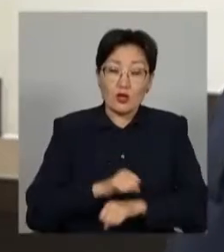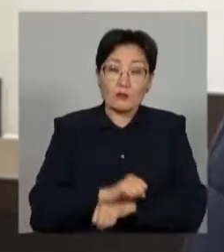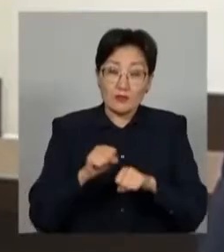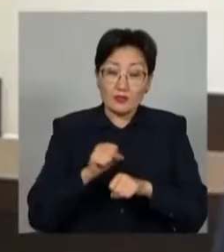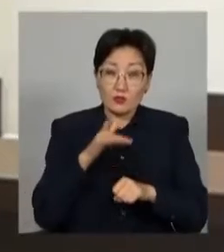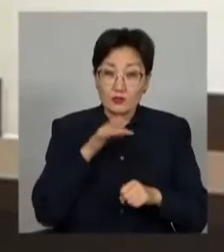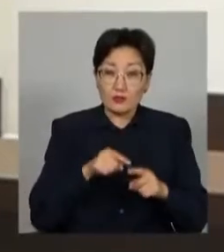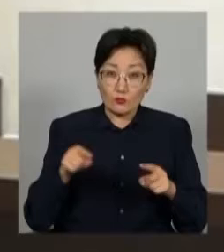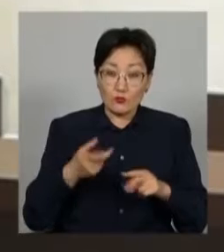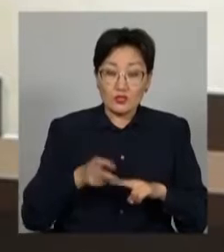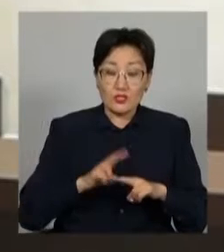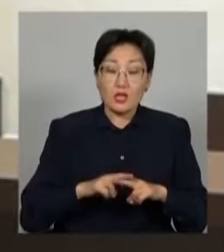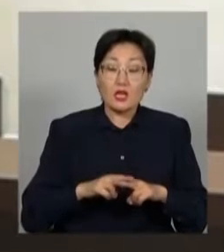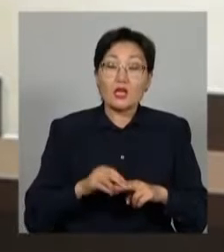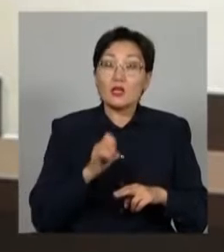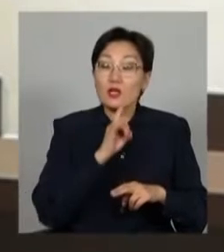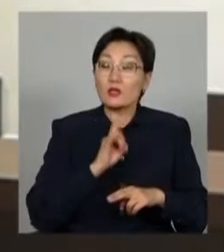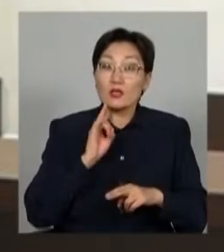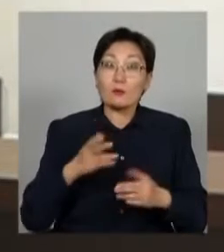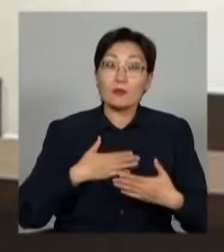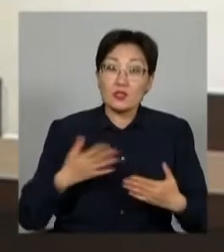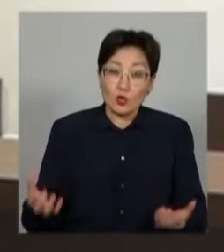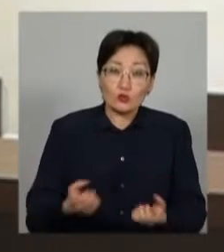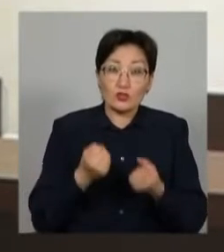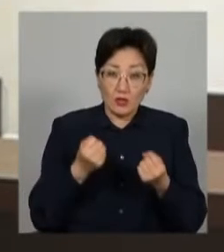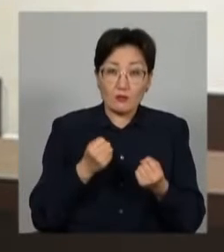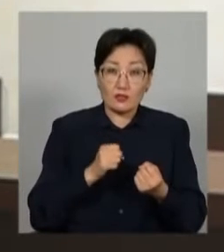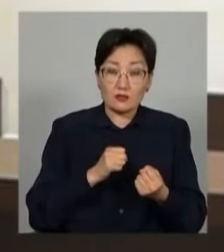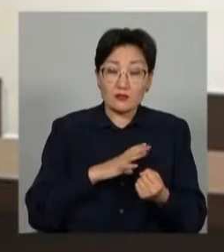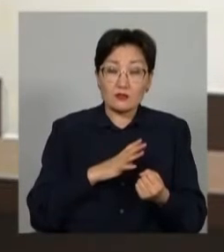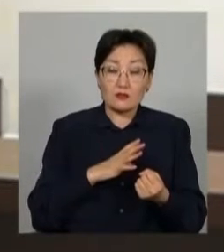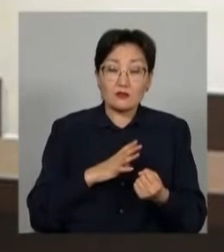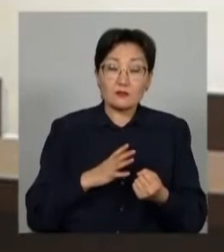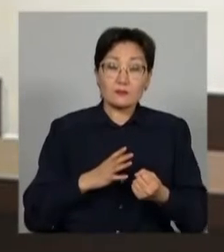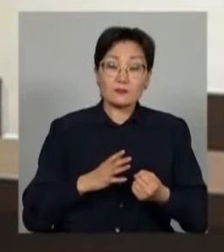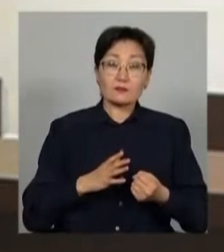жатқан кезде осы жаңағы кісі мені құтқарып алды.